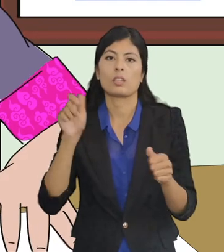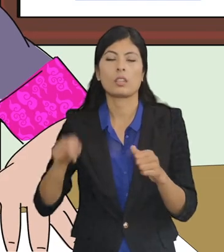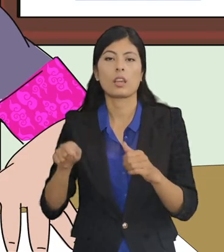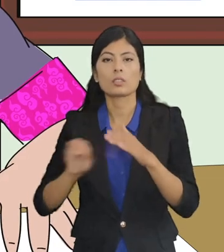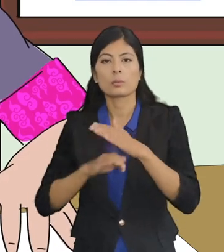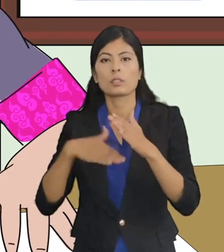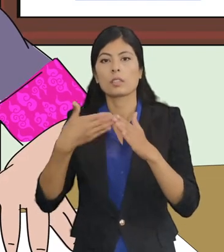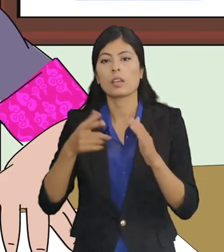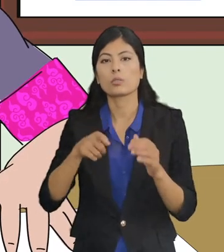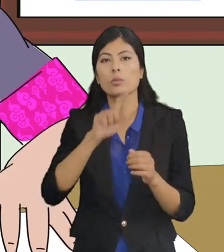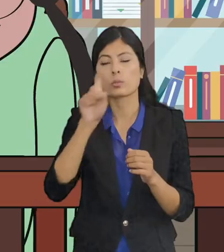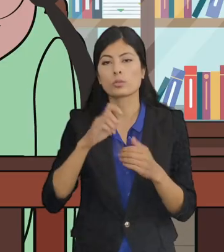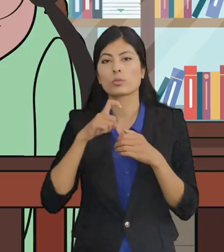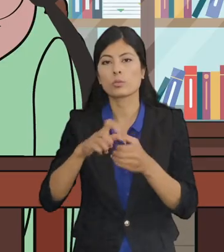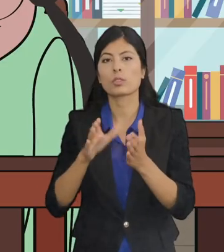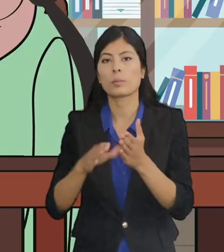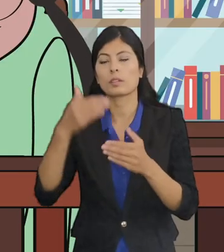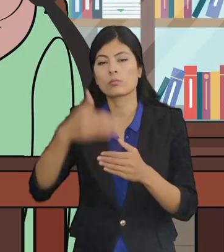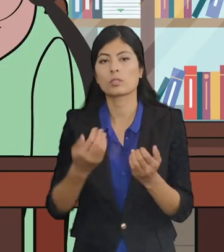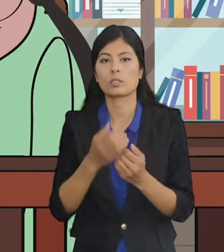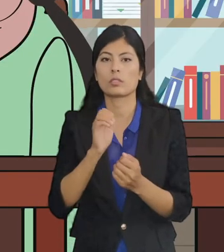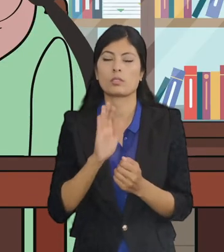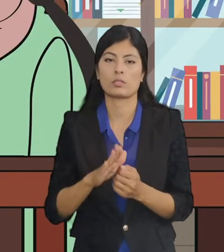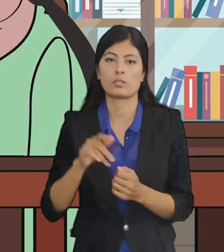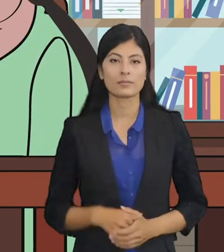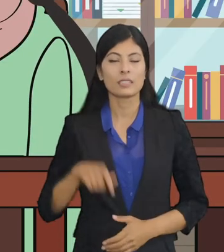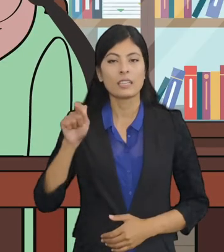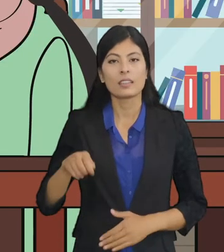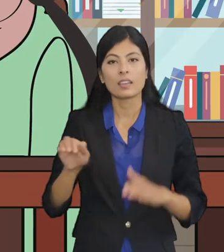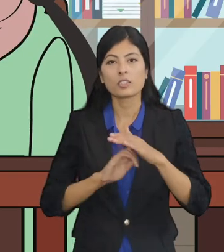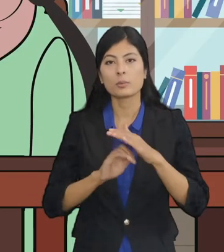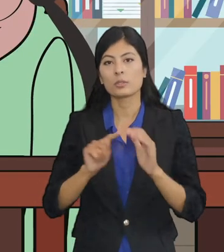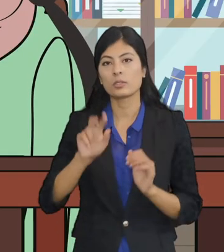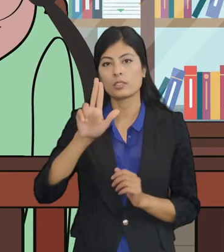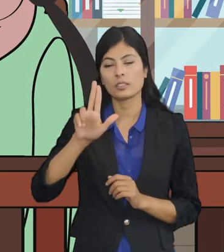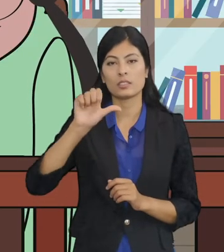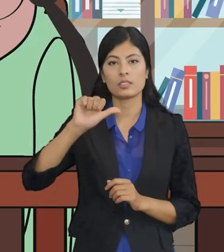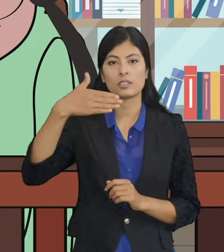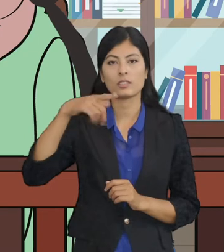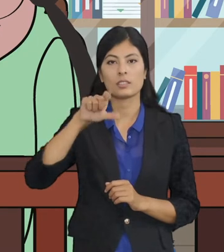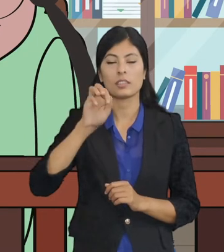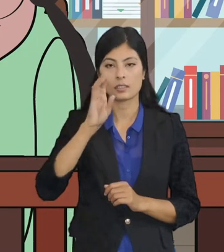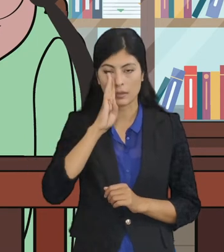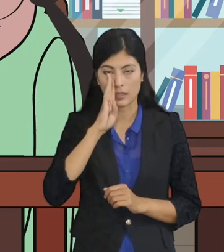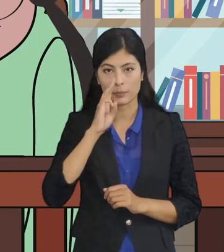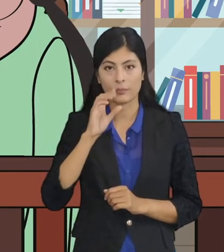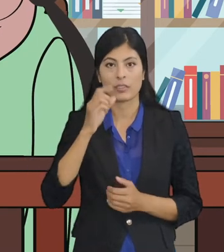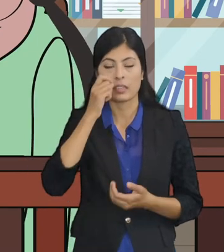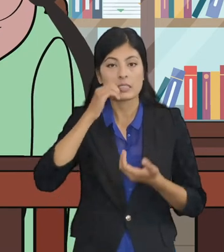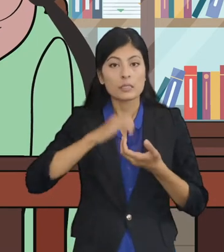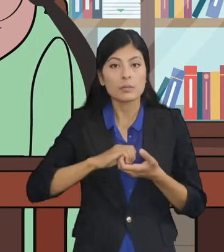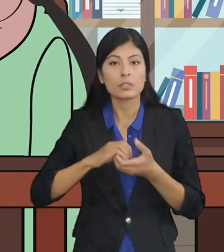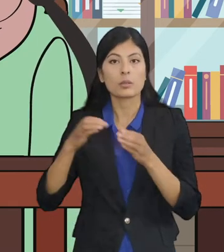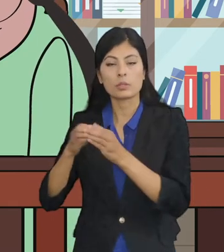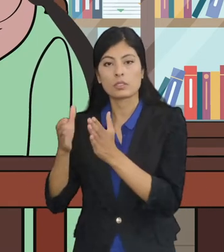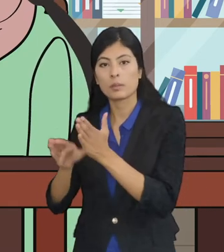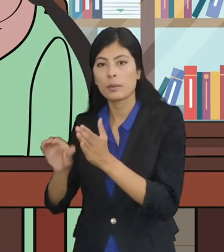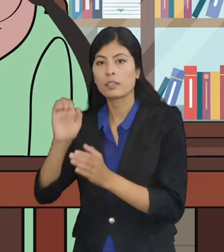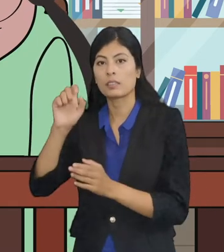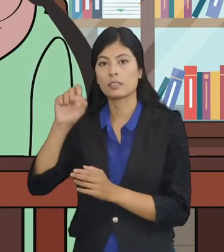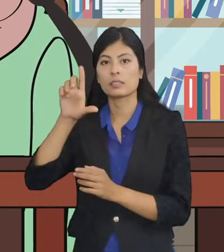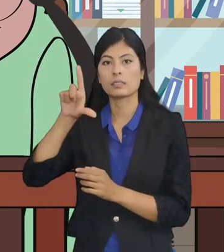बन्देज गर्न सक्दछ। न्यायिक समितिको इजलासमा पेमाको तर्फबाट छिरिङ साक्षीको रूपमा बयान दिइरहेकी